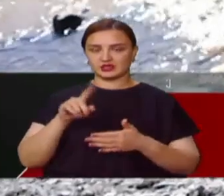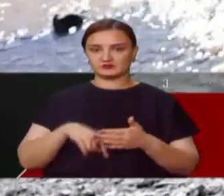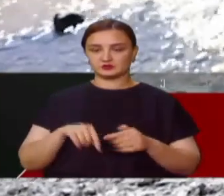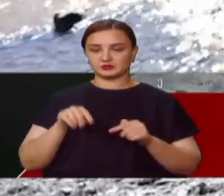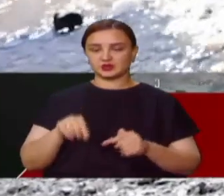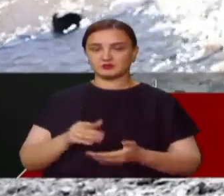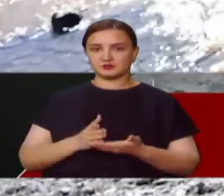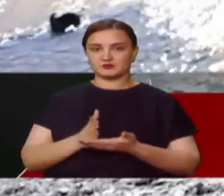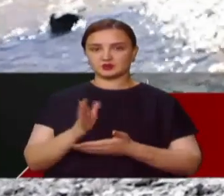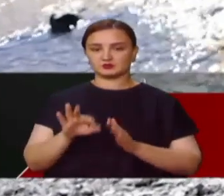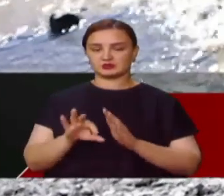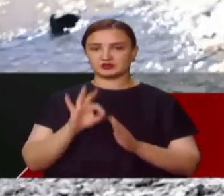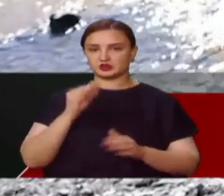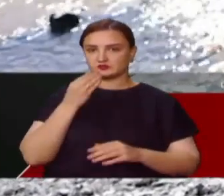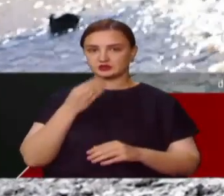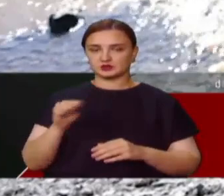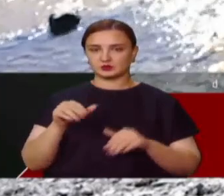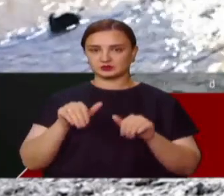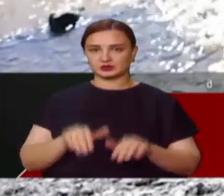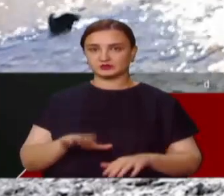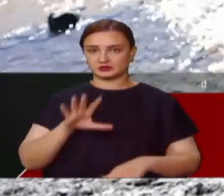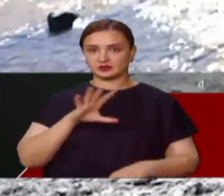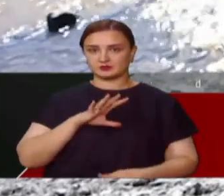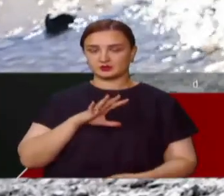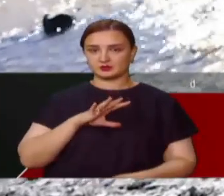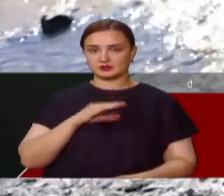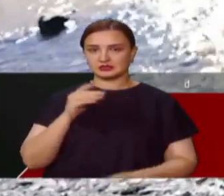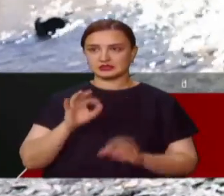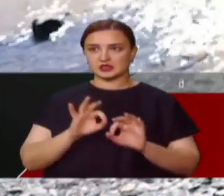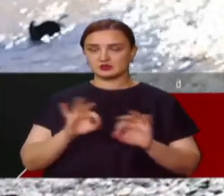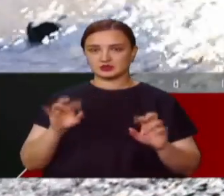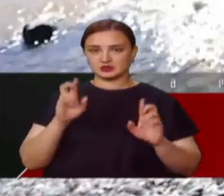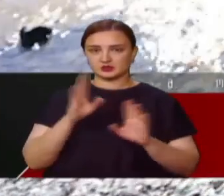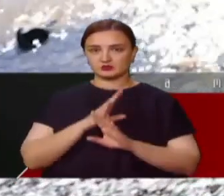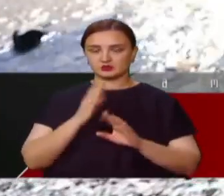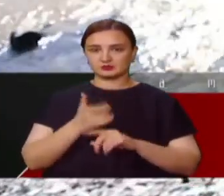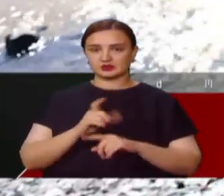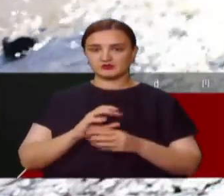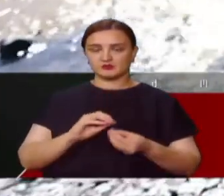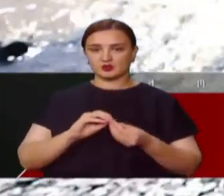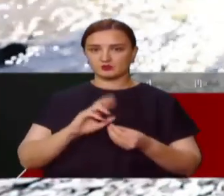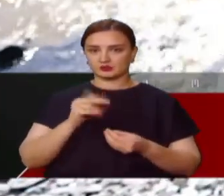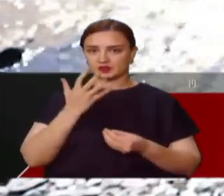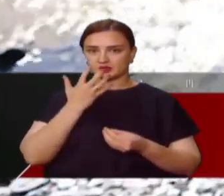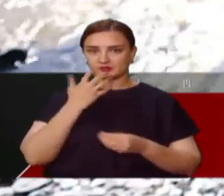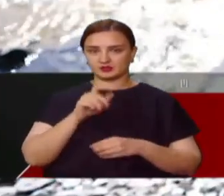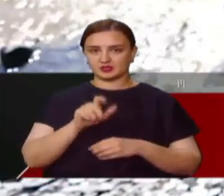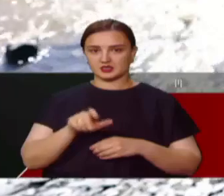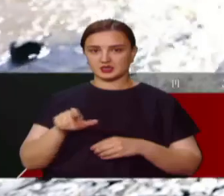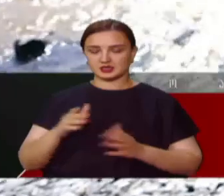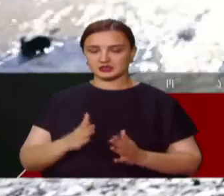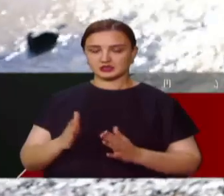ამ მიმართულების არჩევა საუკეთესო გადაწყვეტილება იყო. საოცარი ბუნებაა, ძალიან მეგობრული და თბილი ხალხი.